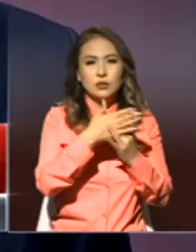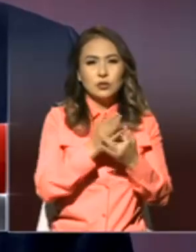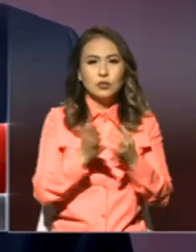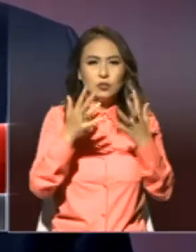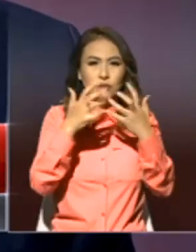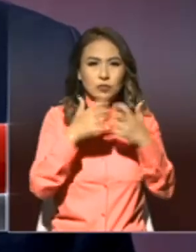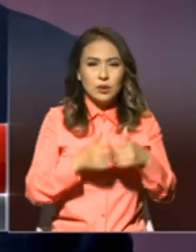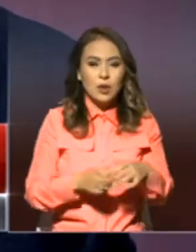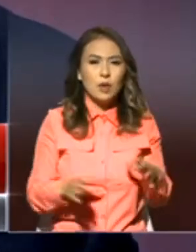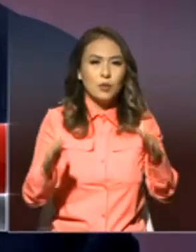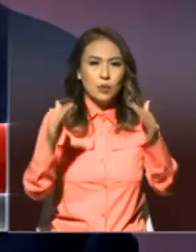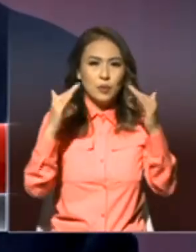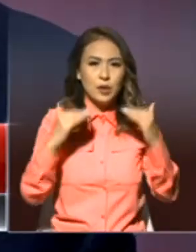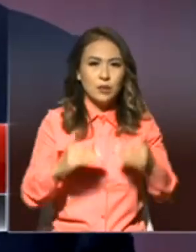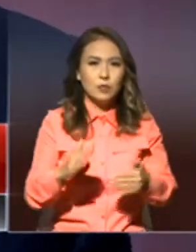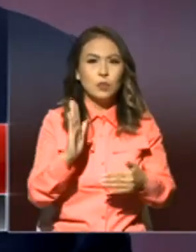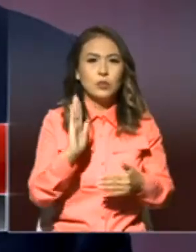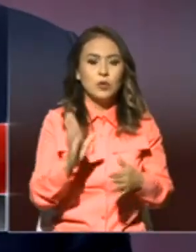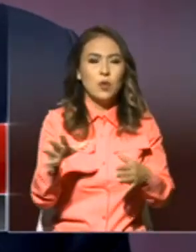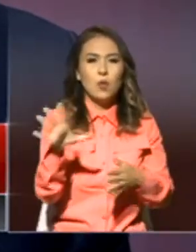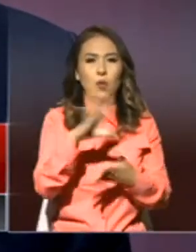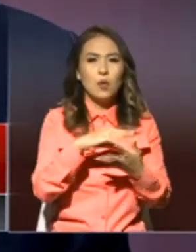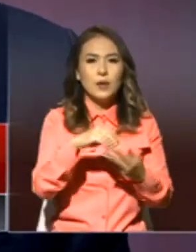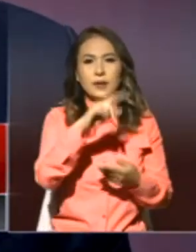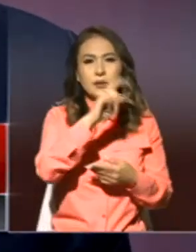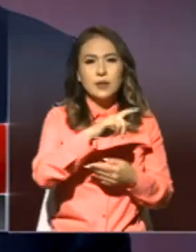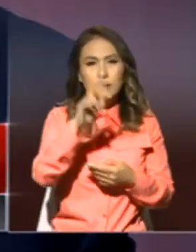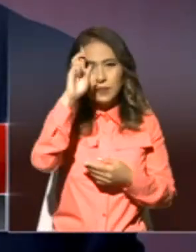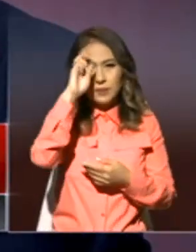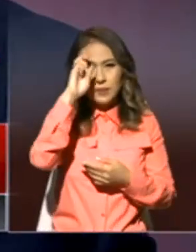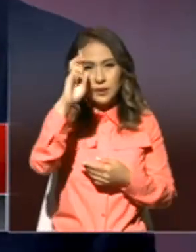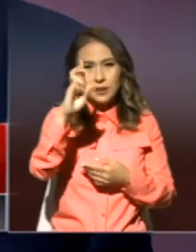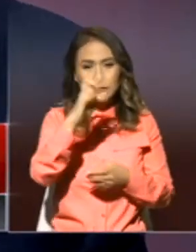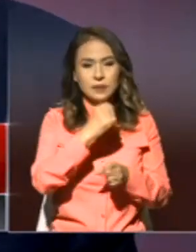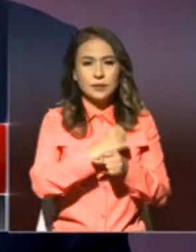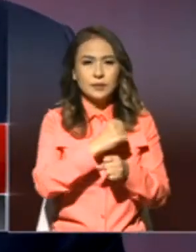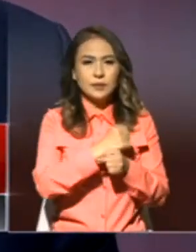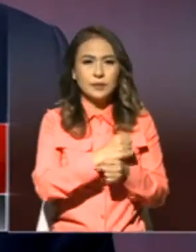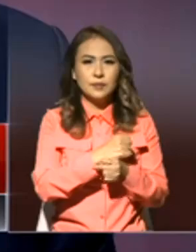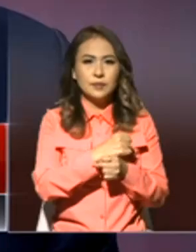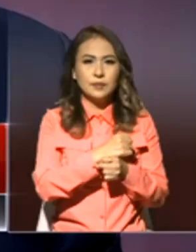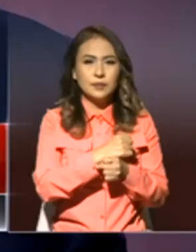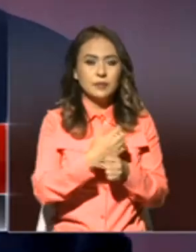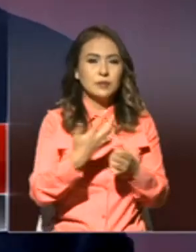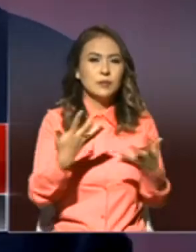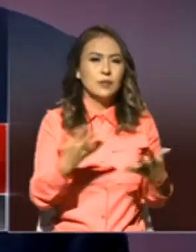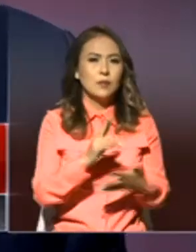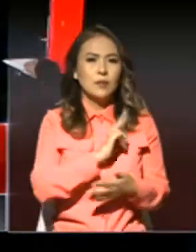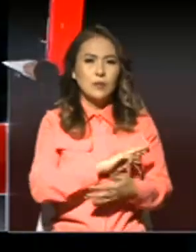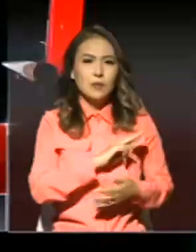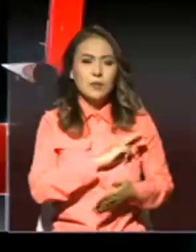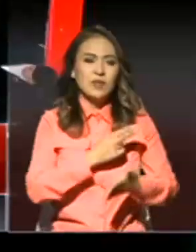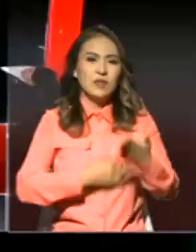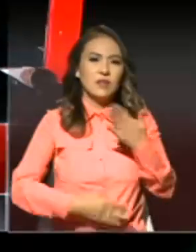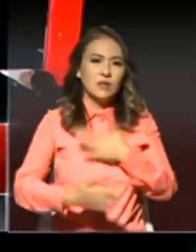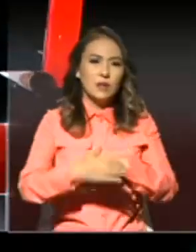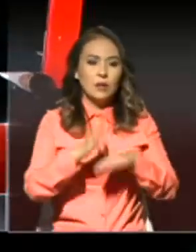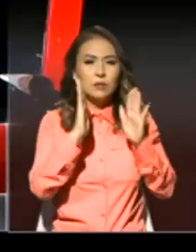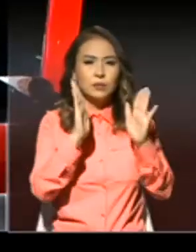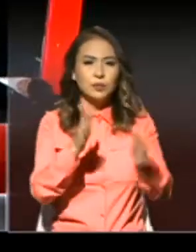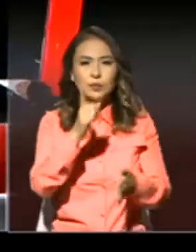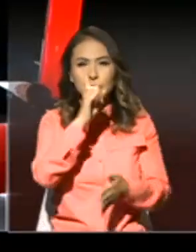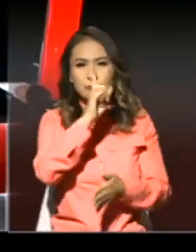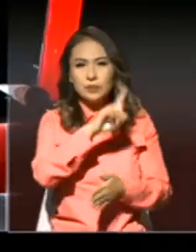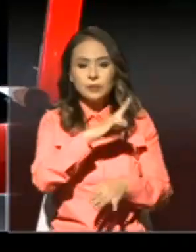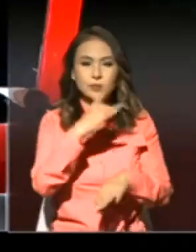белгілі мөлшерден төмен болса, ол кісілердің барлығы мемлекеттен бір рет, яғни қай жерде жұмыс істесін, инвалид болсын, болмасын,